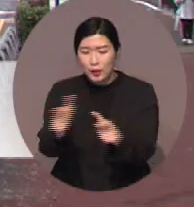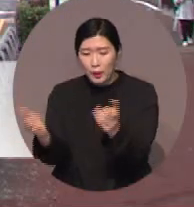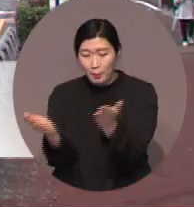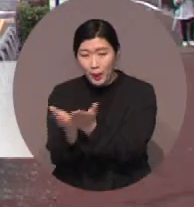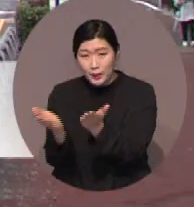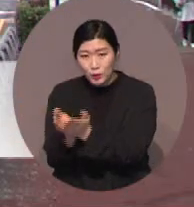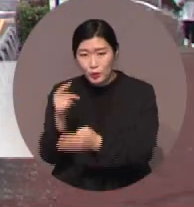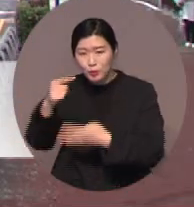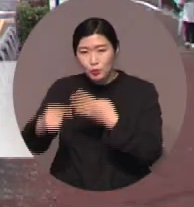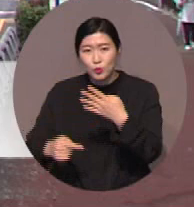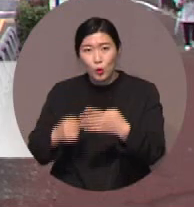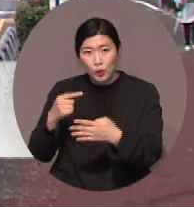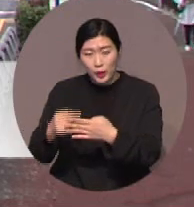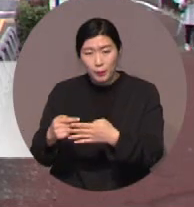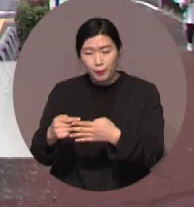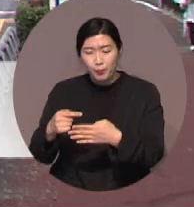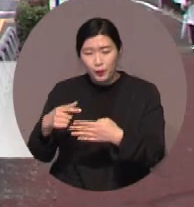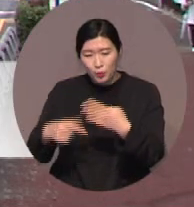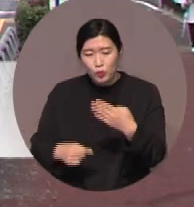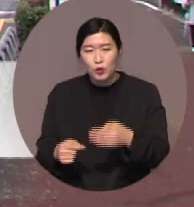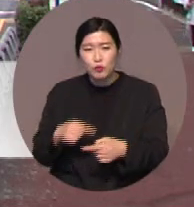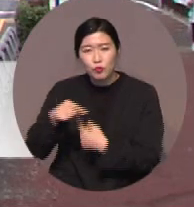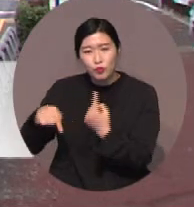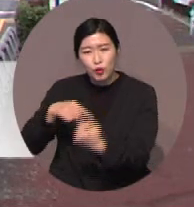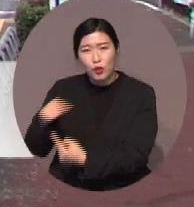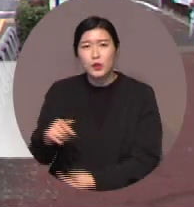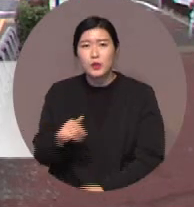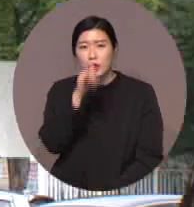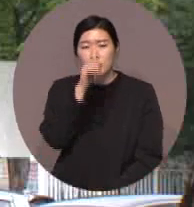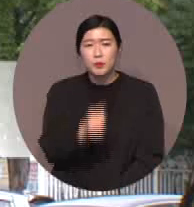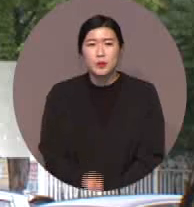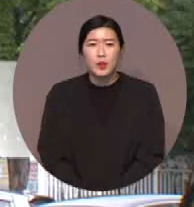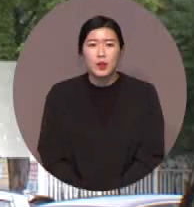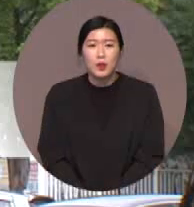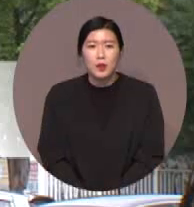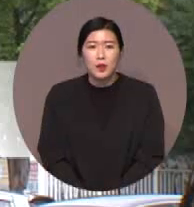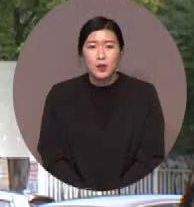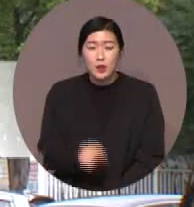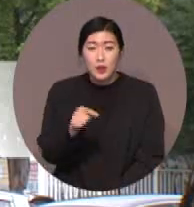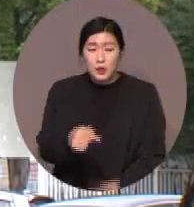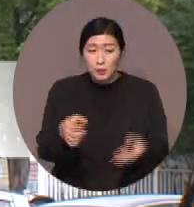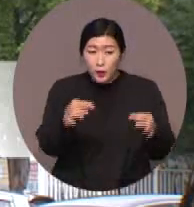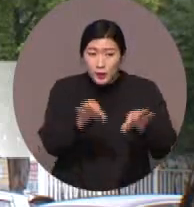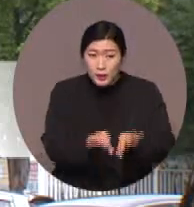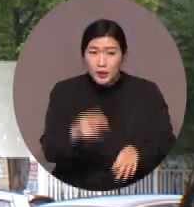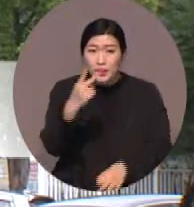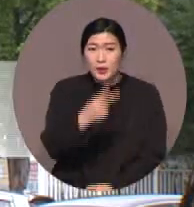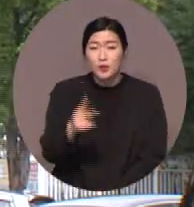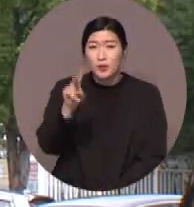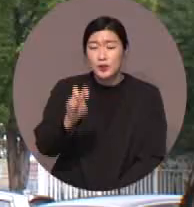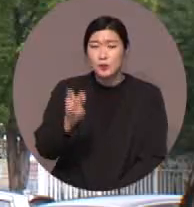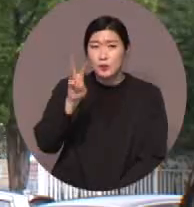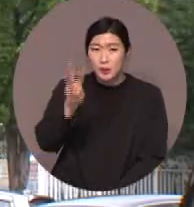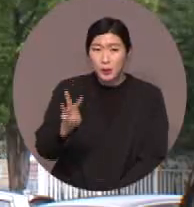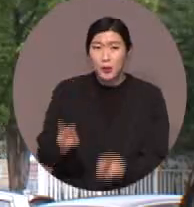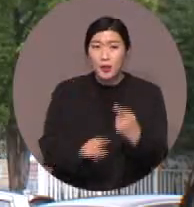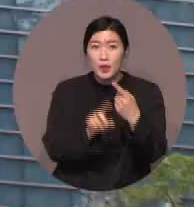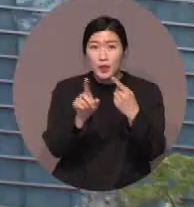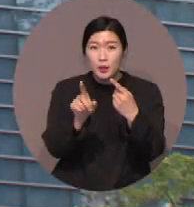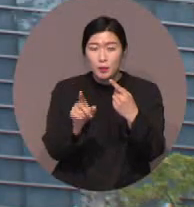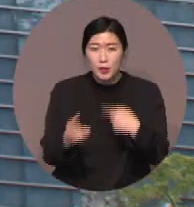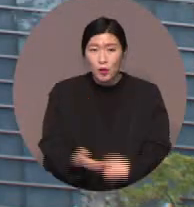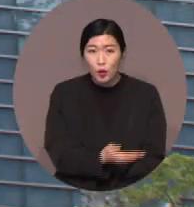다양한 프로그램에 사용됐습니다 천안시는 이달 말까지 진행하는 희망 2023 나눔 캠페인을